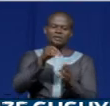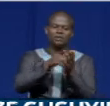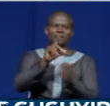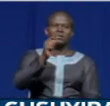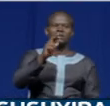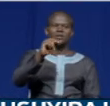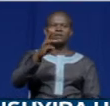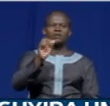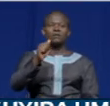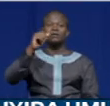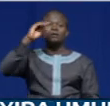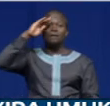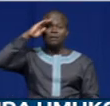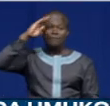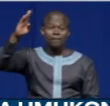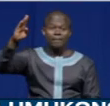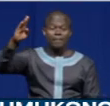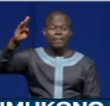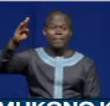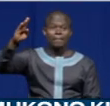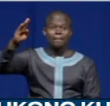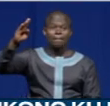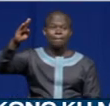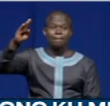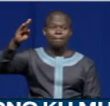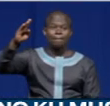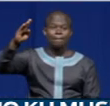bwana Karangwa waba utwumva neza